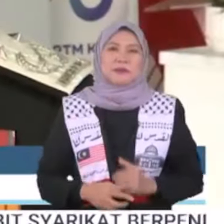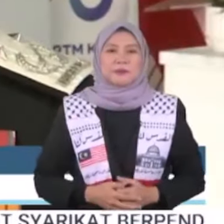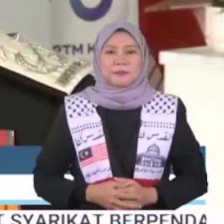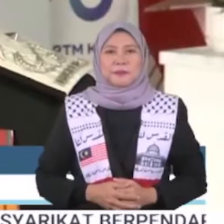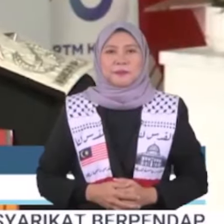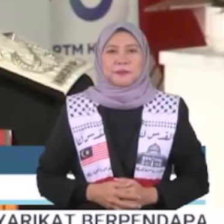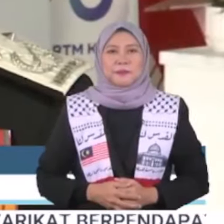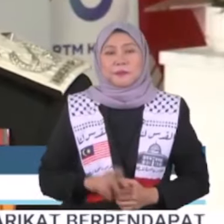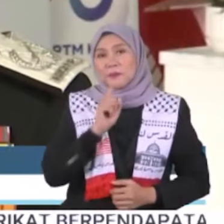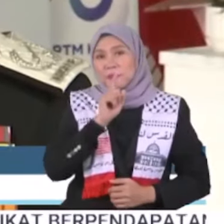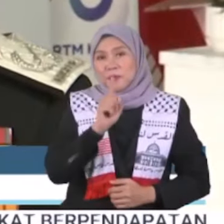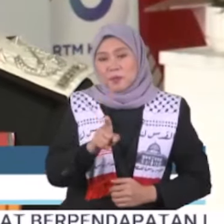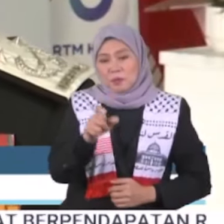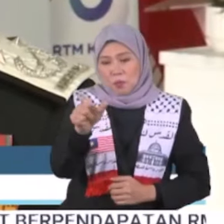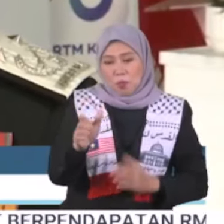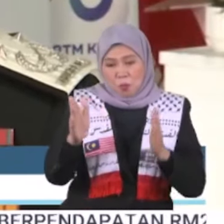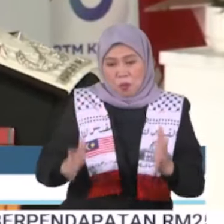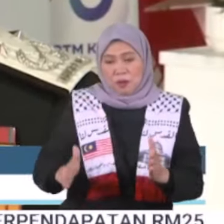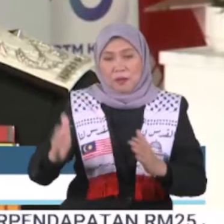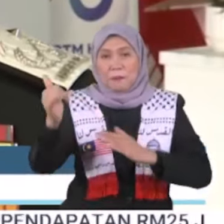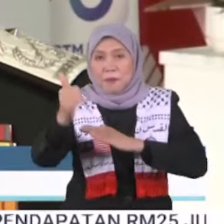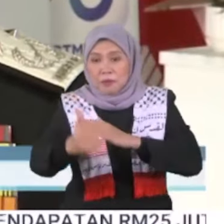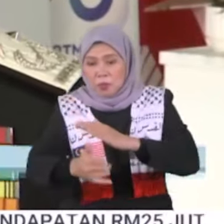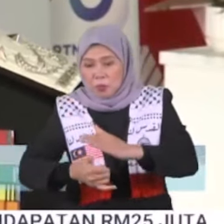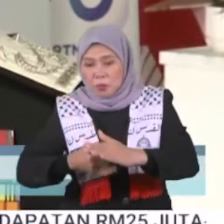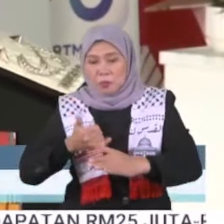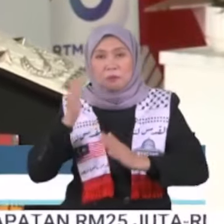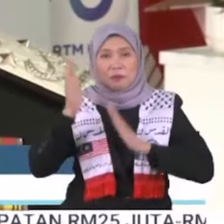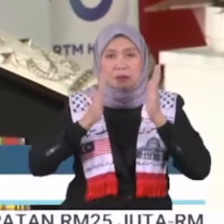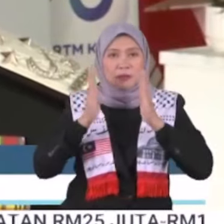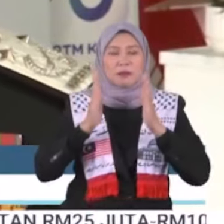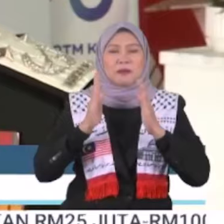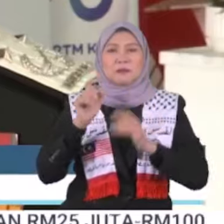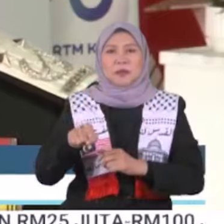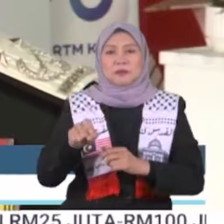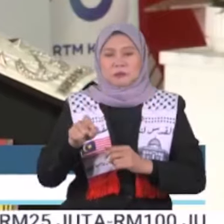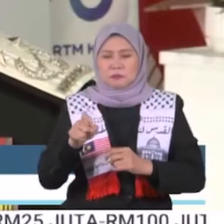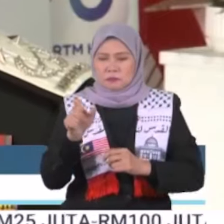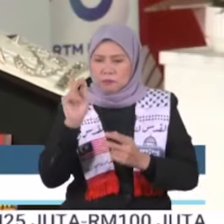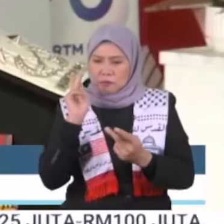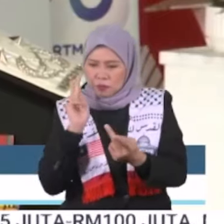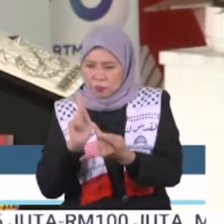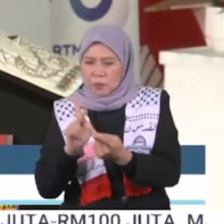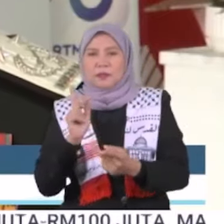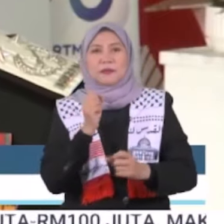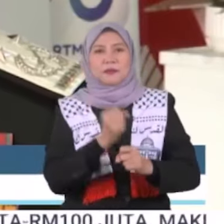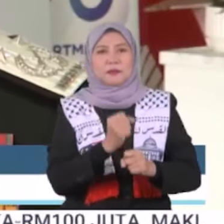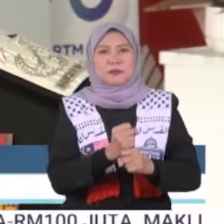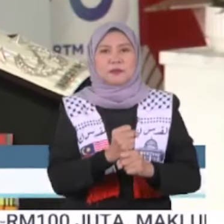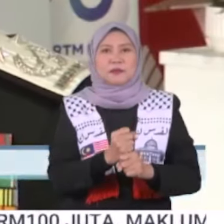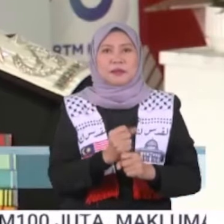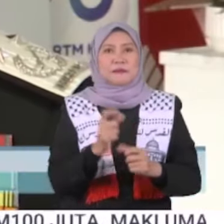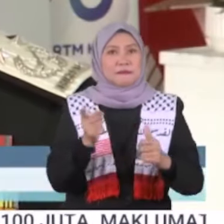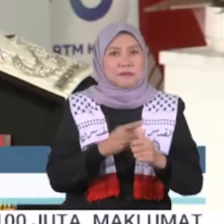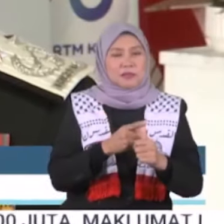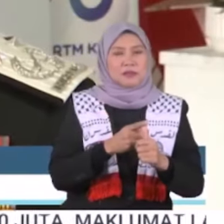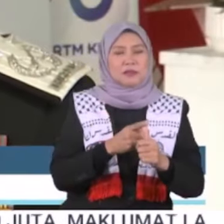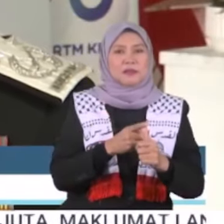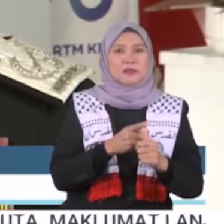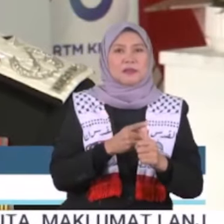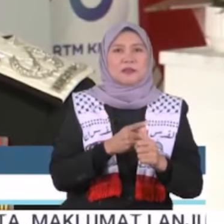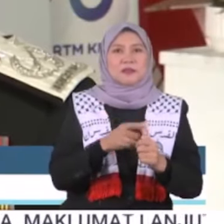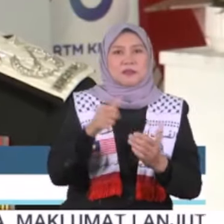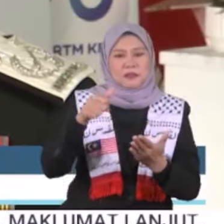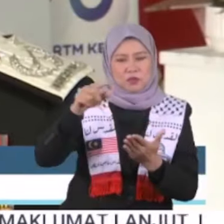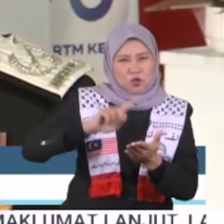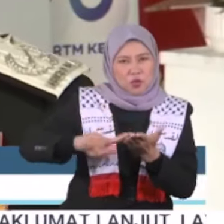Untuk memastikan bahawa mereka yang masuk adalah mereka yang fit untuk sesuatu kerja tersebut. Satu dari segi biometrik tadi, mana kita tak, mesti